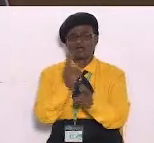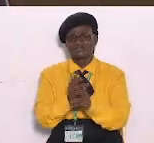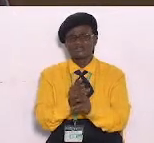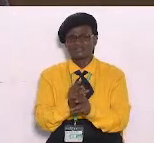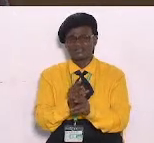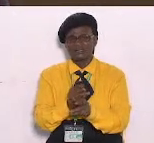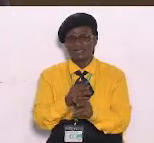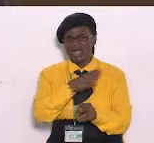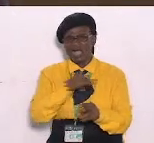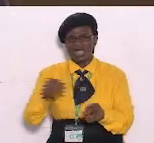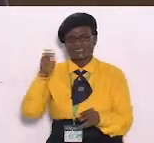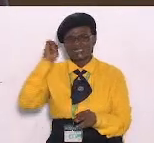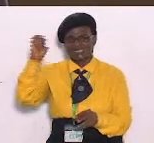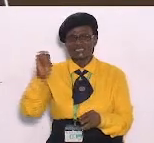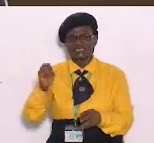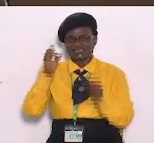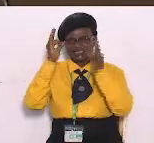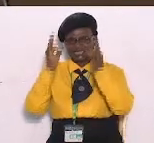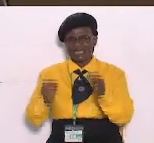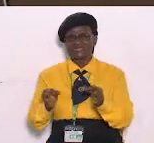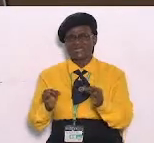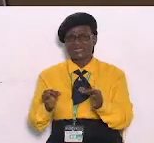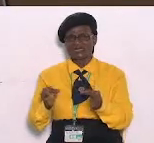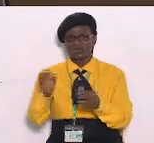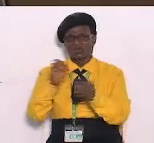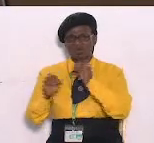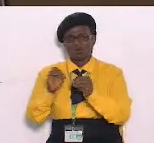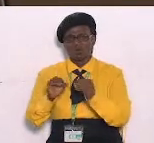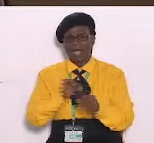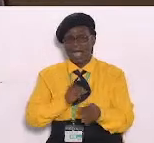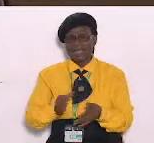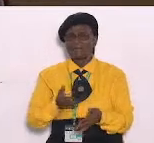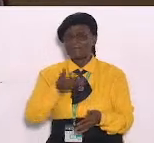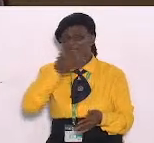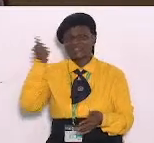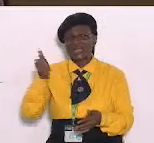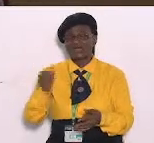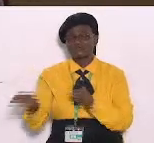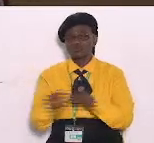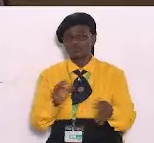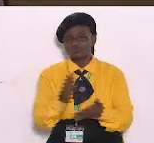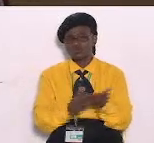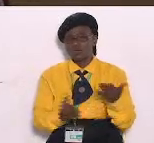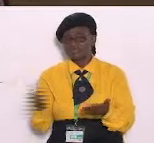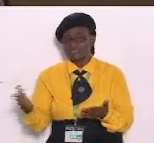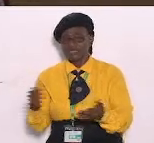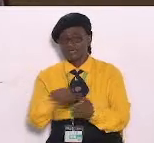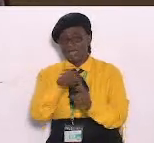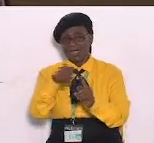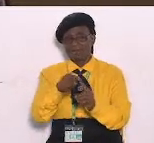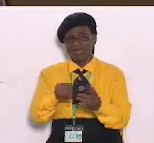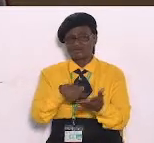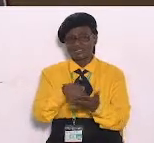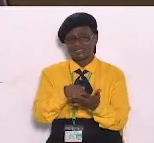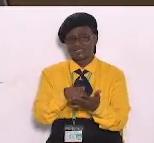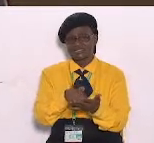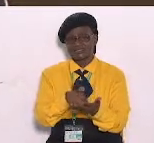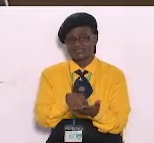d'évangélistes et il a décidé je dois faire quelque chose concernant